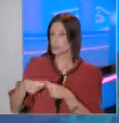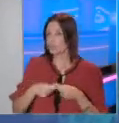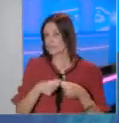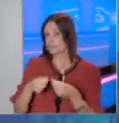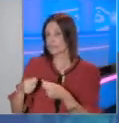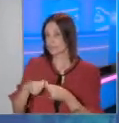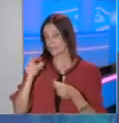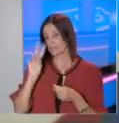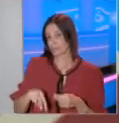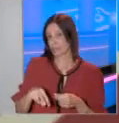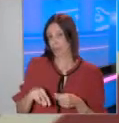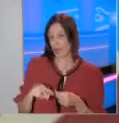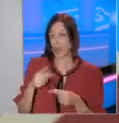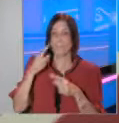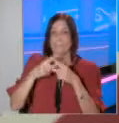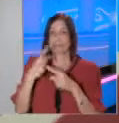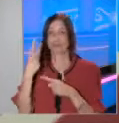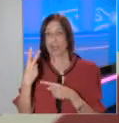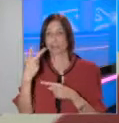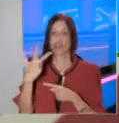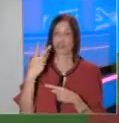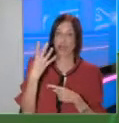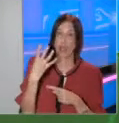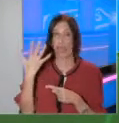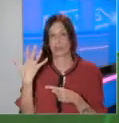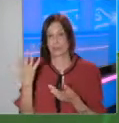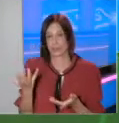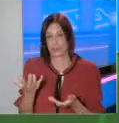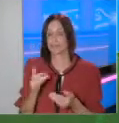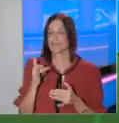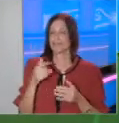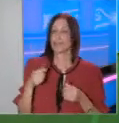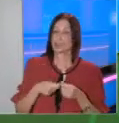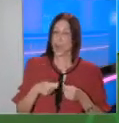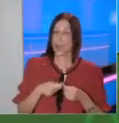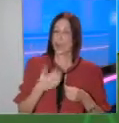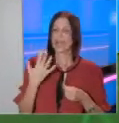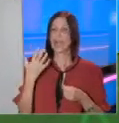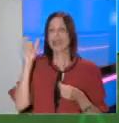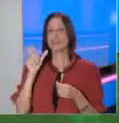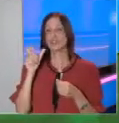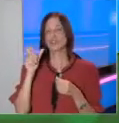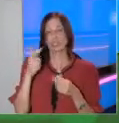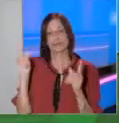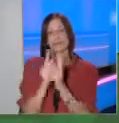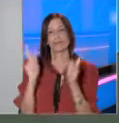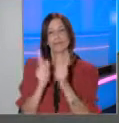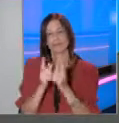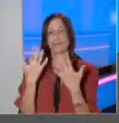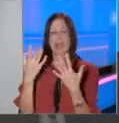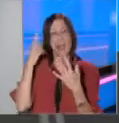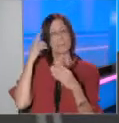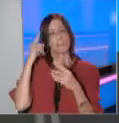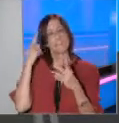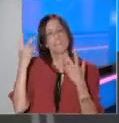להיות הרבה, פי 2, 3, 4 ו-5 גם. תלוי לכמה אנשים הוא נחשף ומה המידע שהוא מוסר לנו,